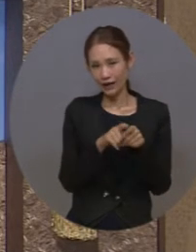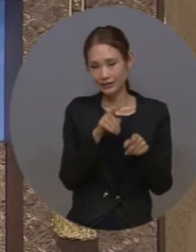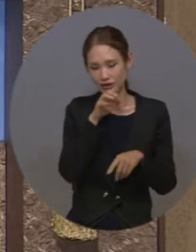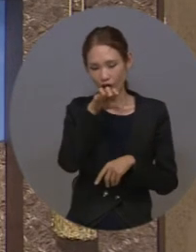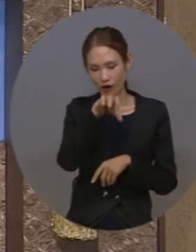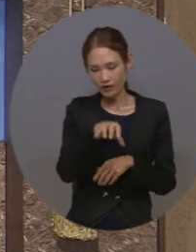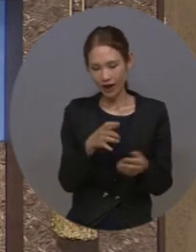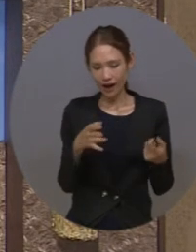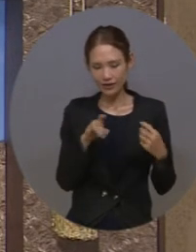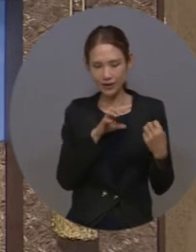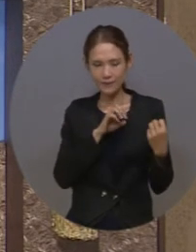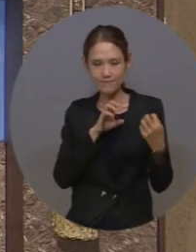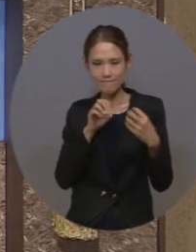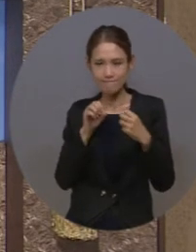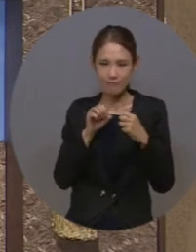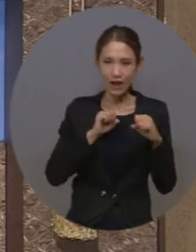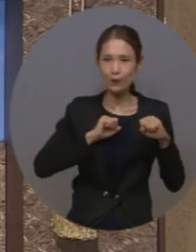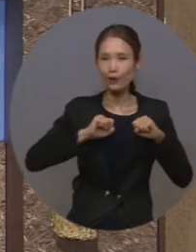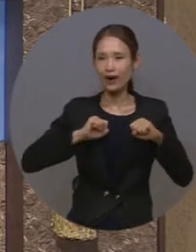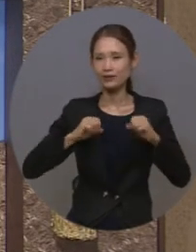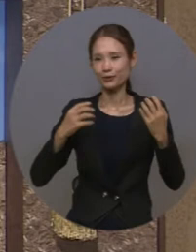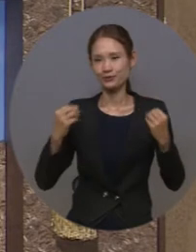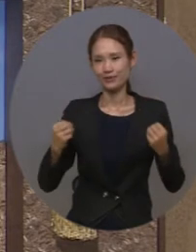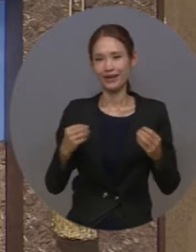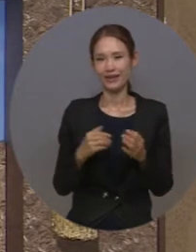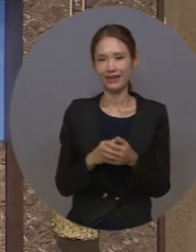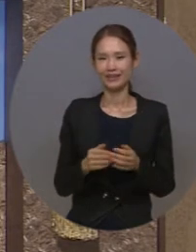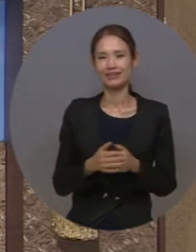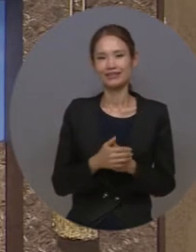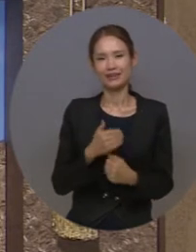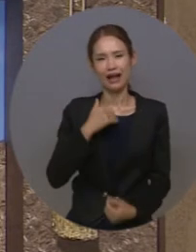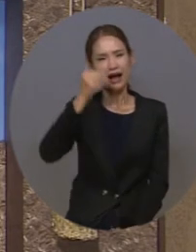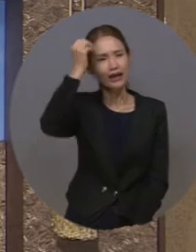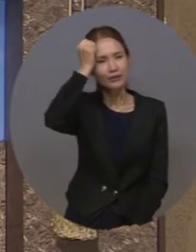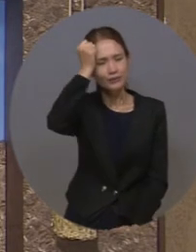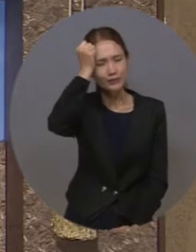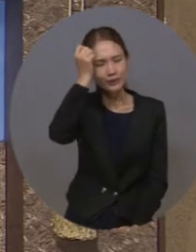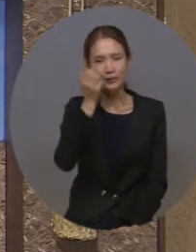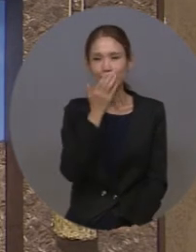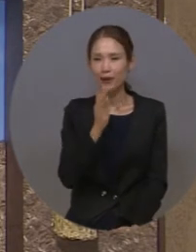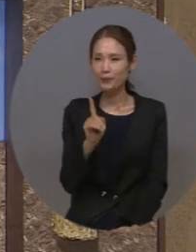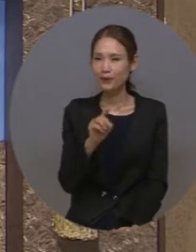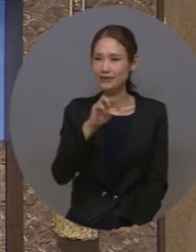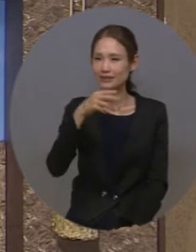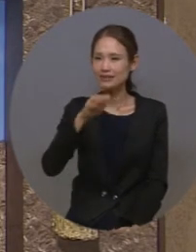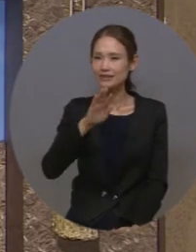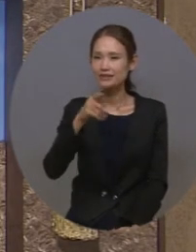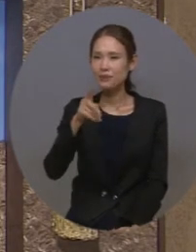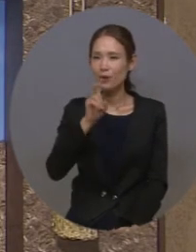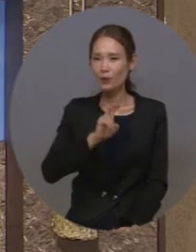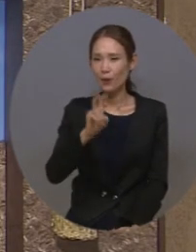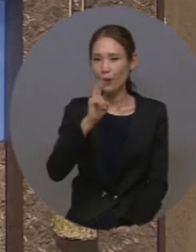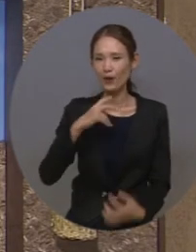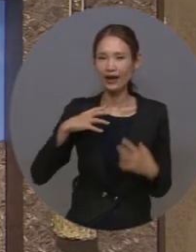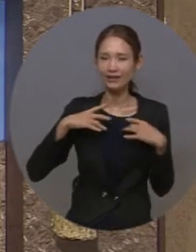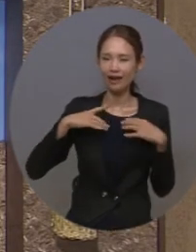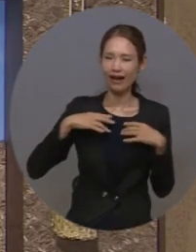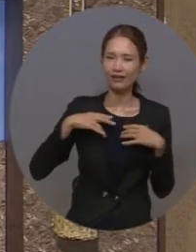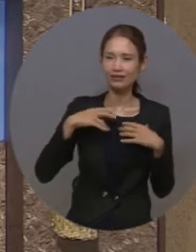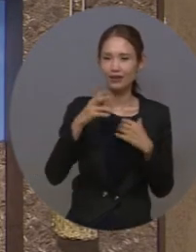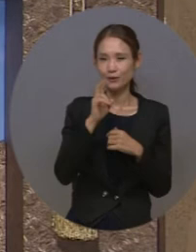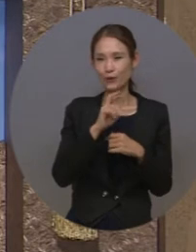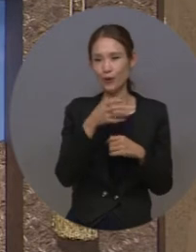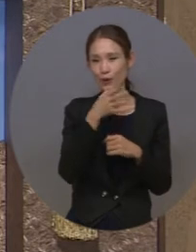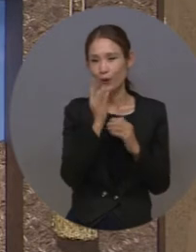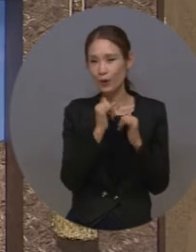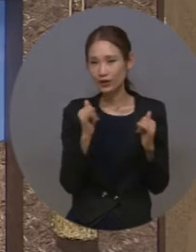그 현장에서 많이 활동을 했는데 예. 제가 저 기억나는 것은 실버 노래자랑 노인 인구가 점점 많아지잖아요.